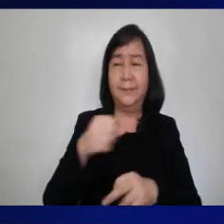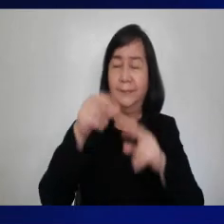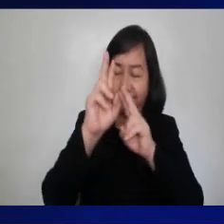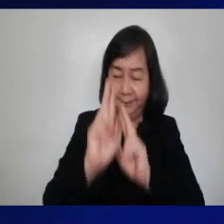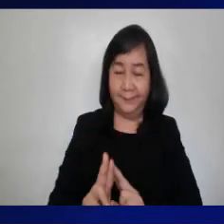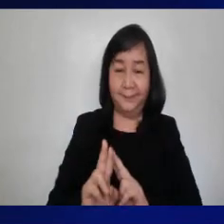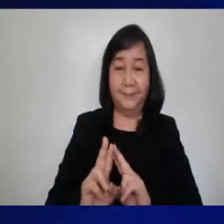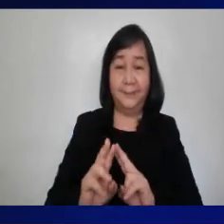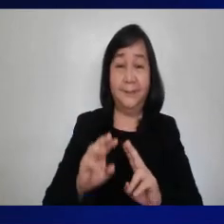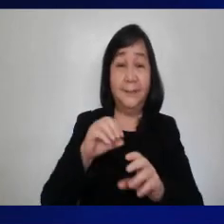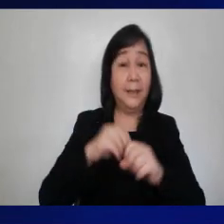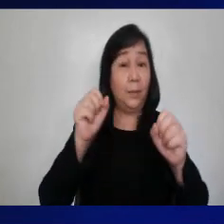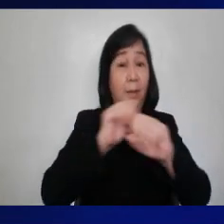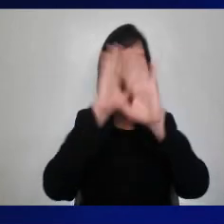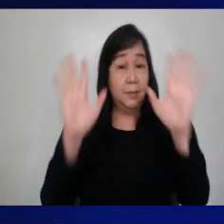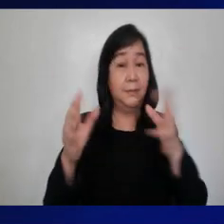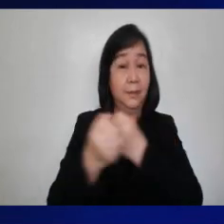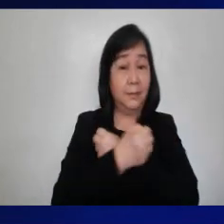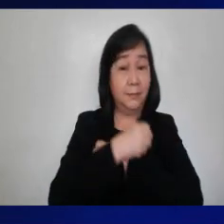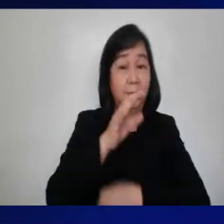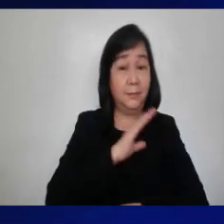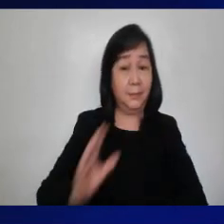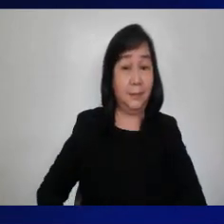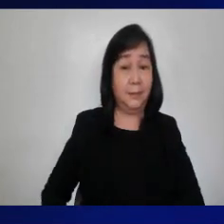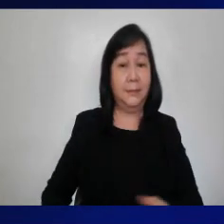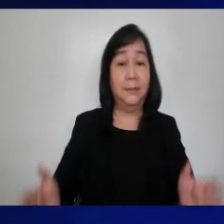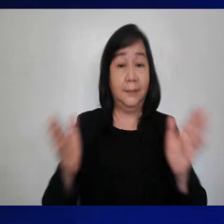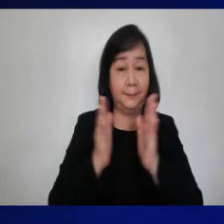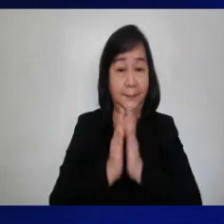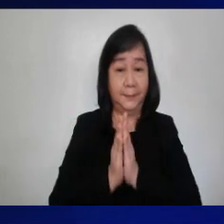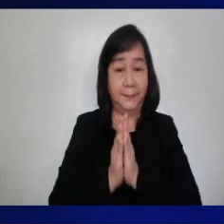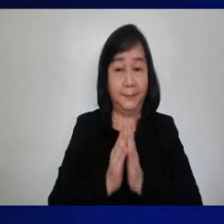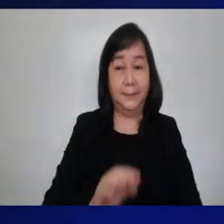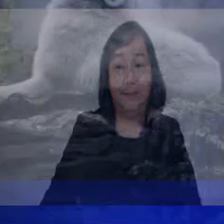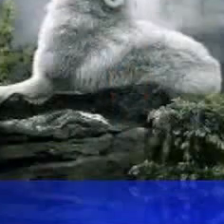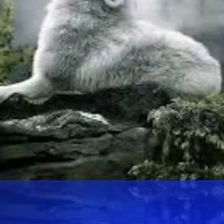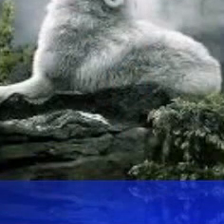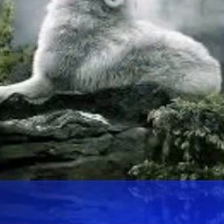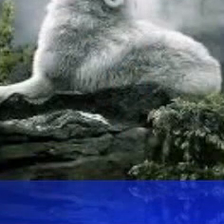integridad sa liwanag ng pag-ibig ni Kristo. Amen.